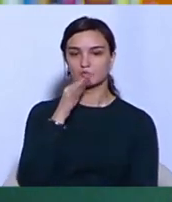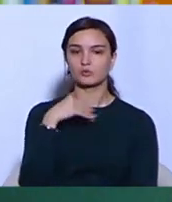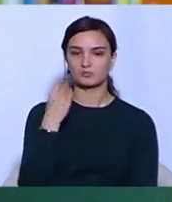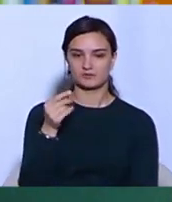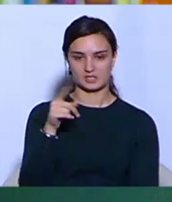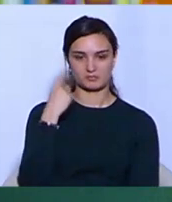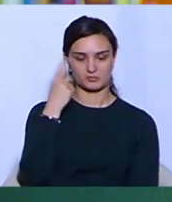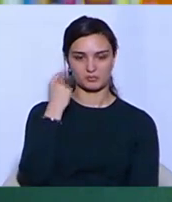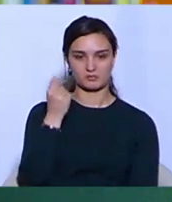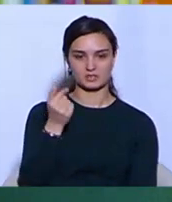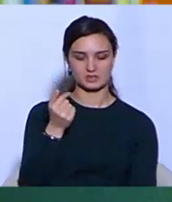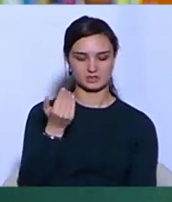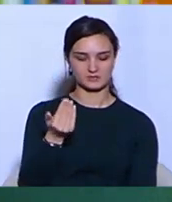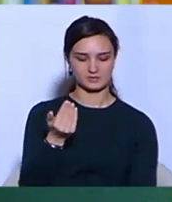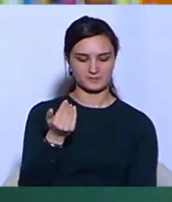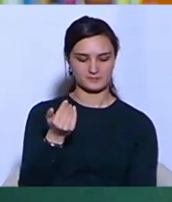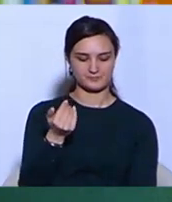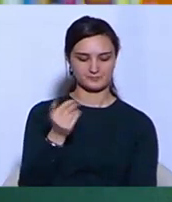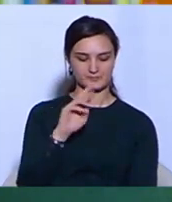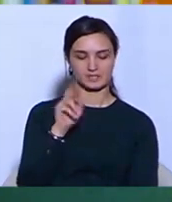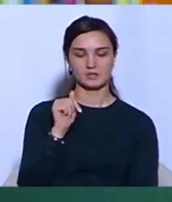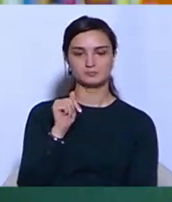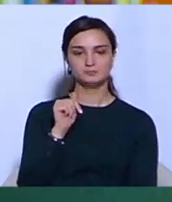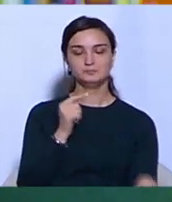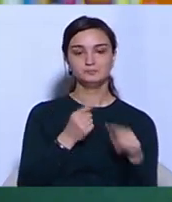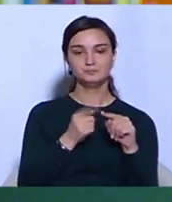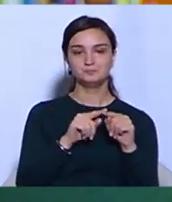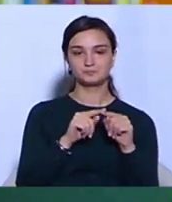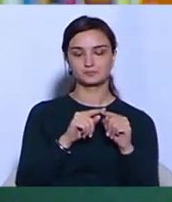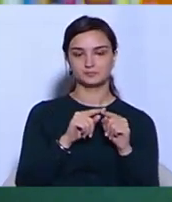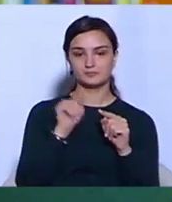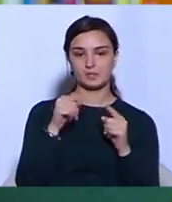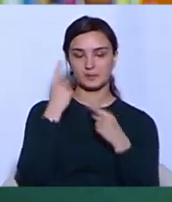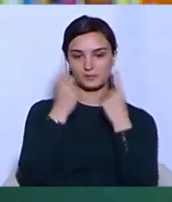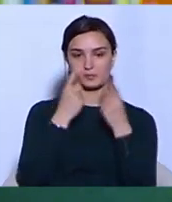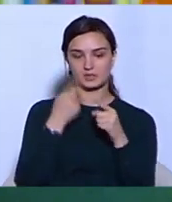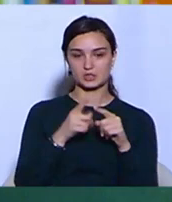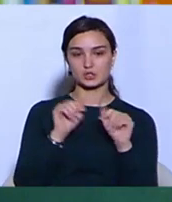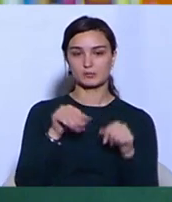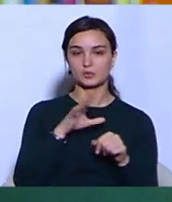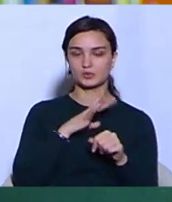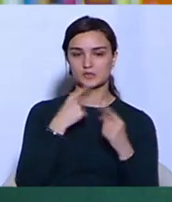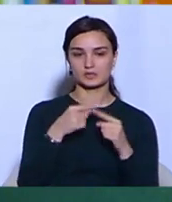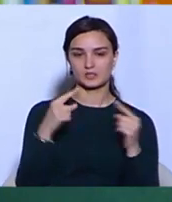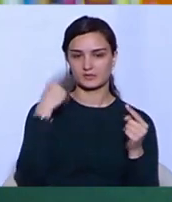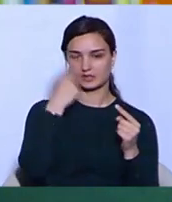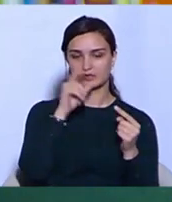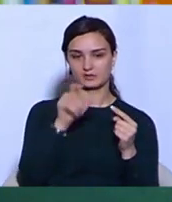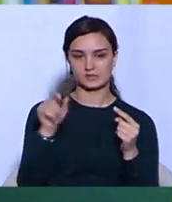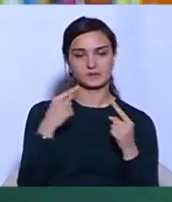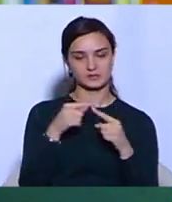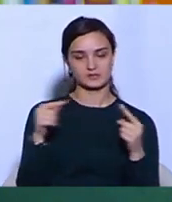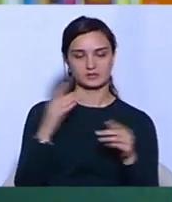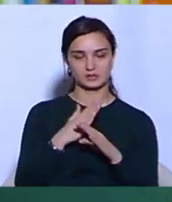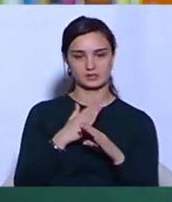ამ ინფორმაციის გადამუშავებისთვის და რეაქცია, რომელიც ამ ინფორმაციას შეიძლება მოყვეს სხვადასხვა ინდივიდთან